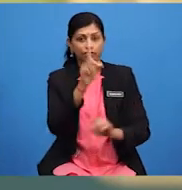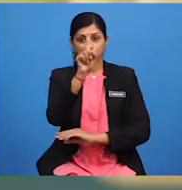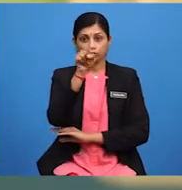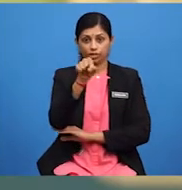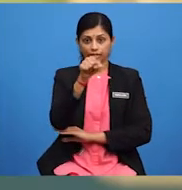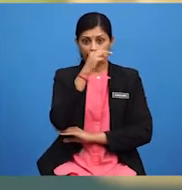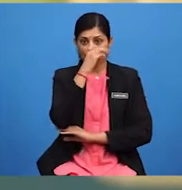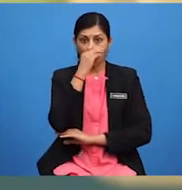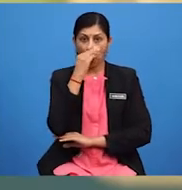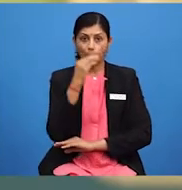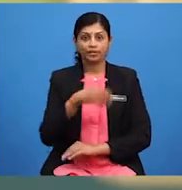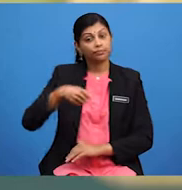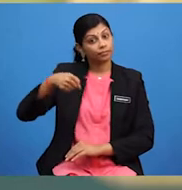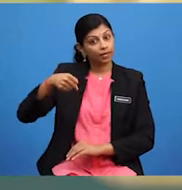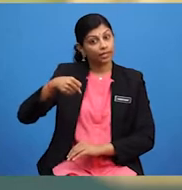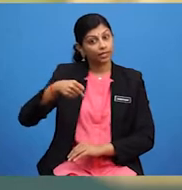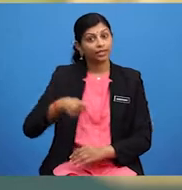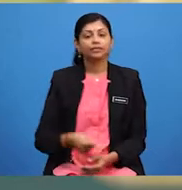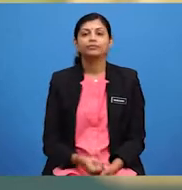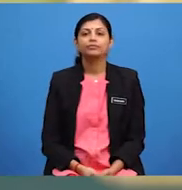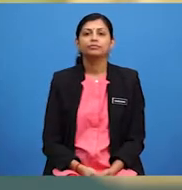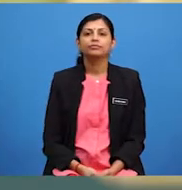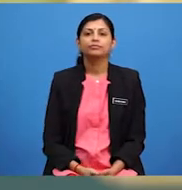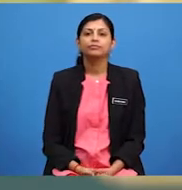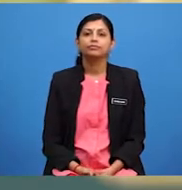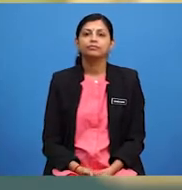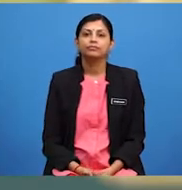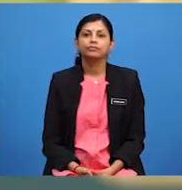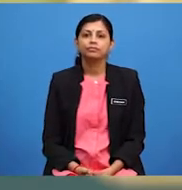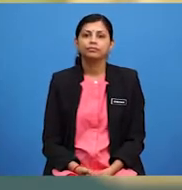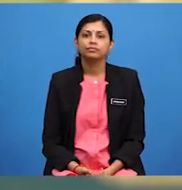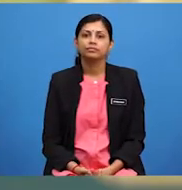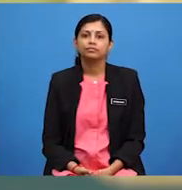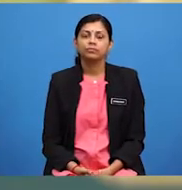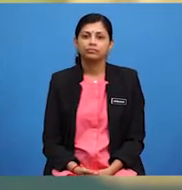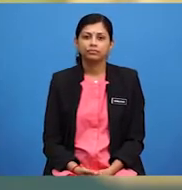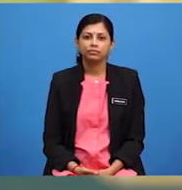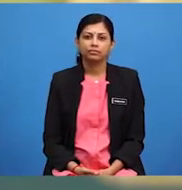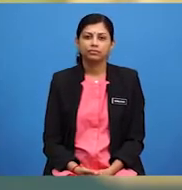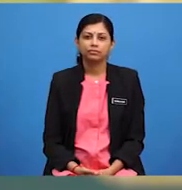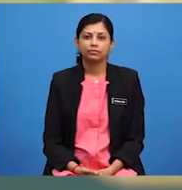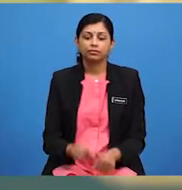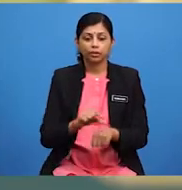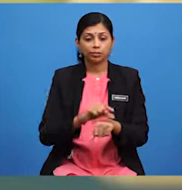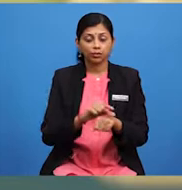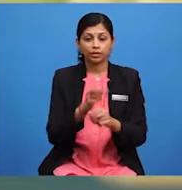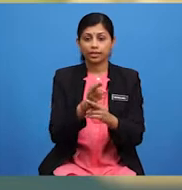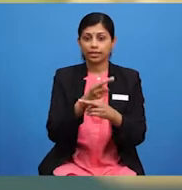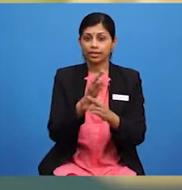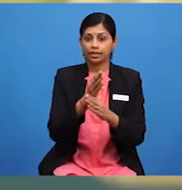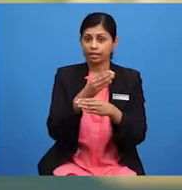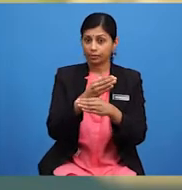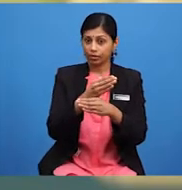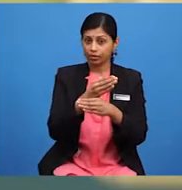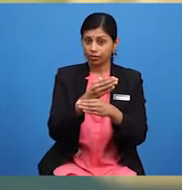titik iaitu sebuah beg. Lakaran ini menggunakan elemen reka bentuk